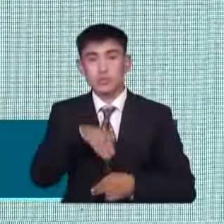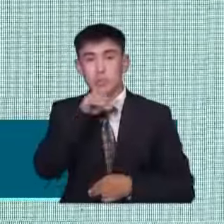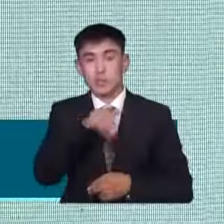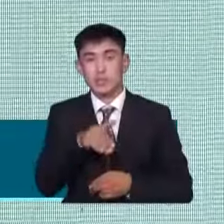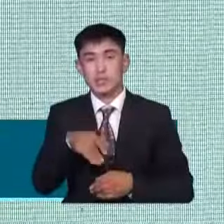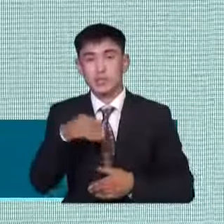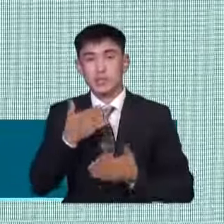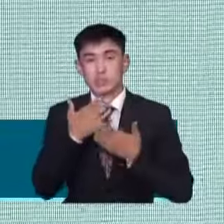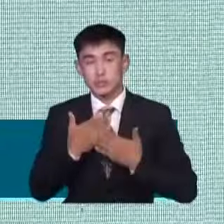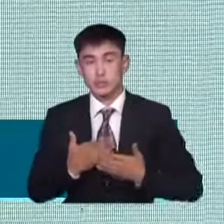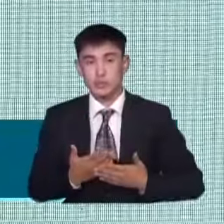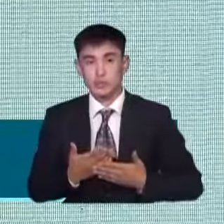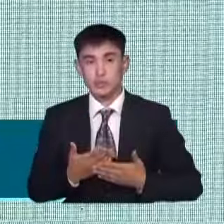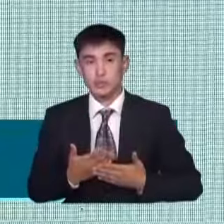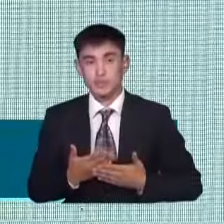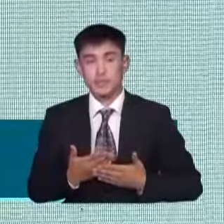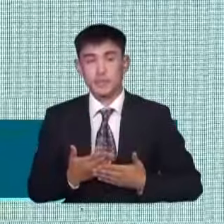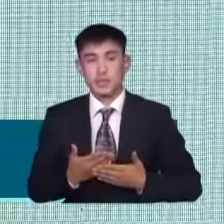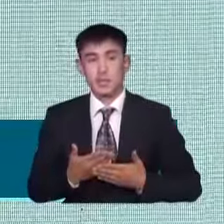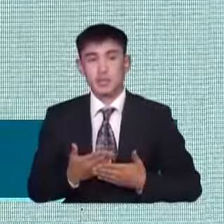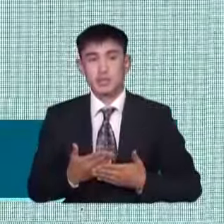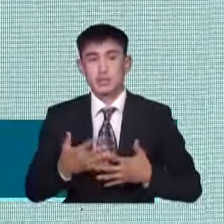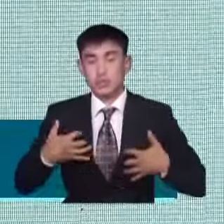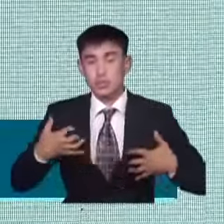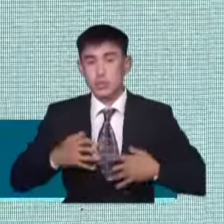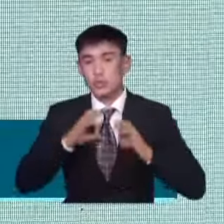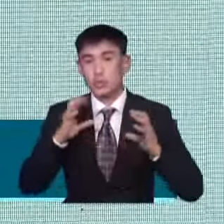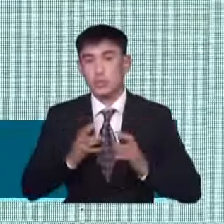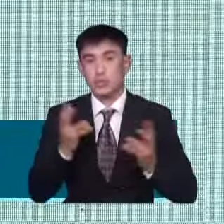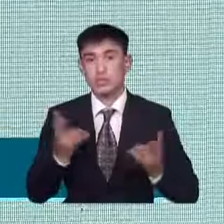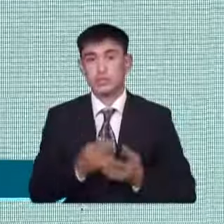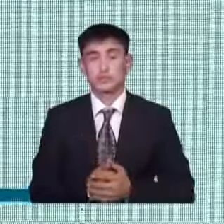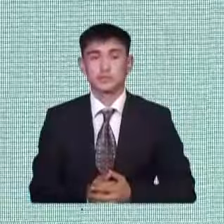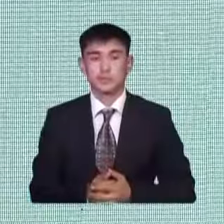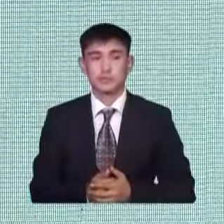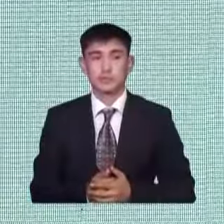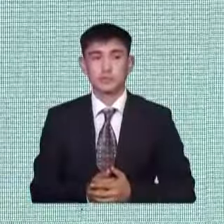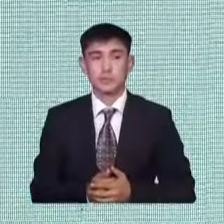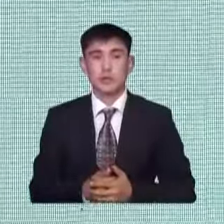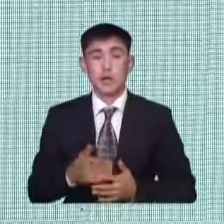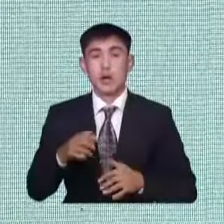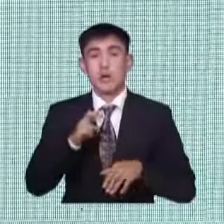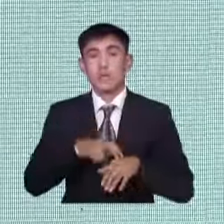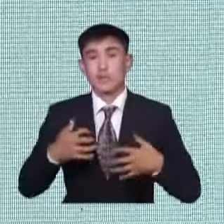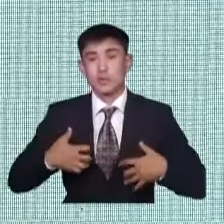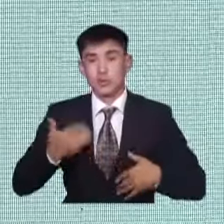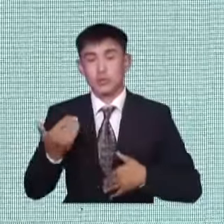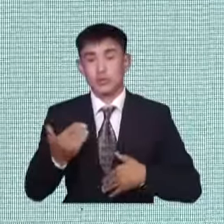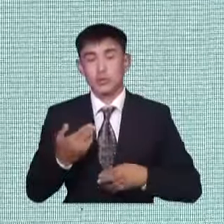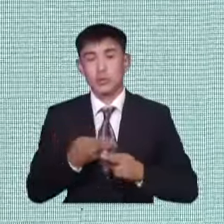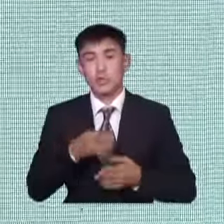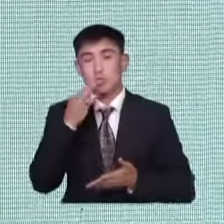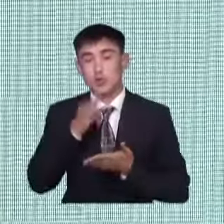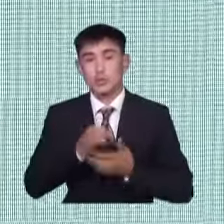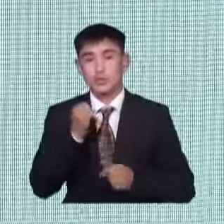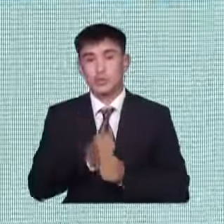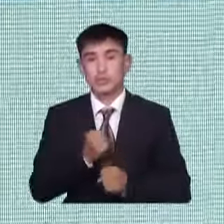деген сүйіспеншілік, жан жаруларға деген көңіл қажет. Мал дәрігер болу өте жауапты